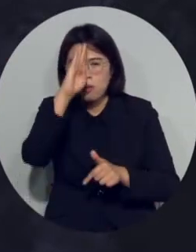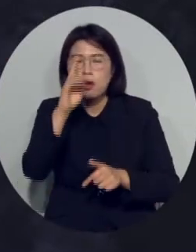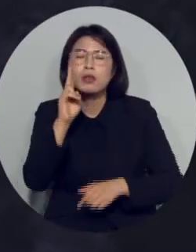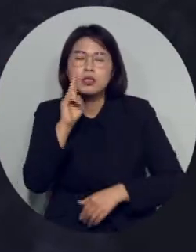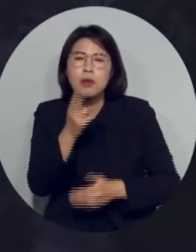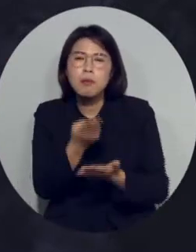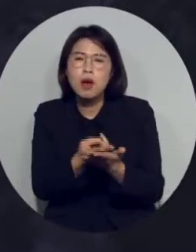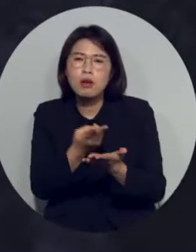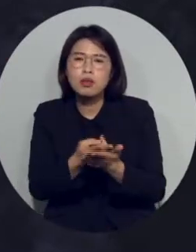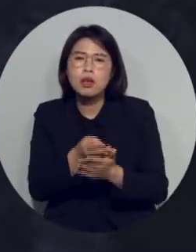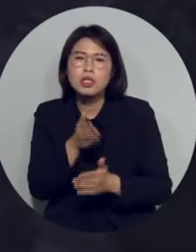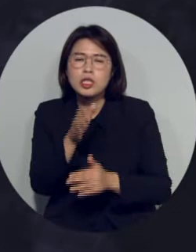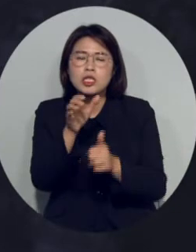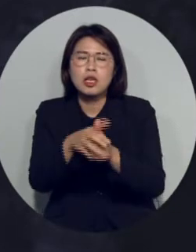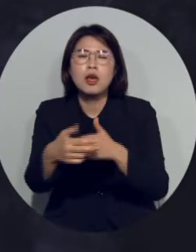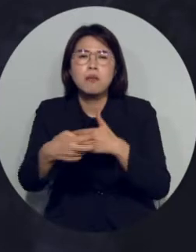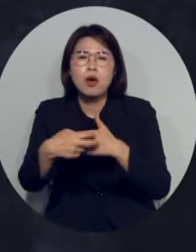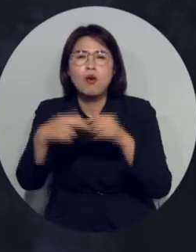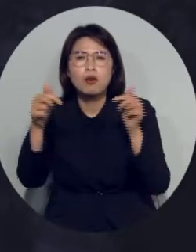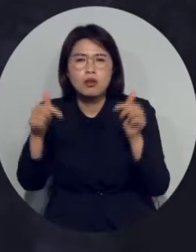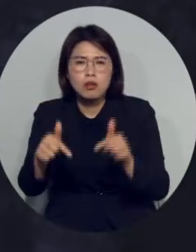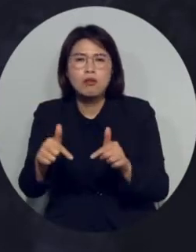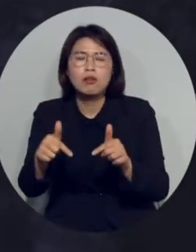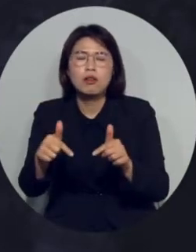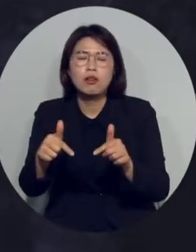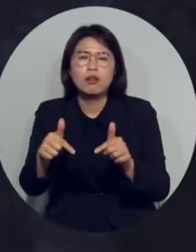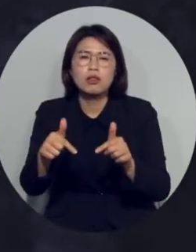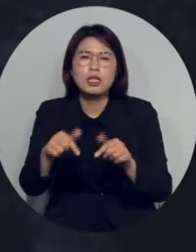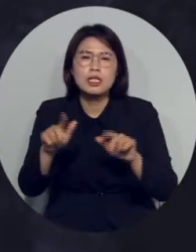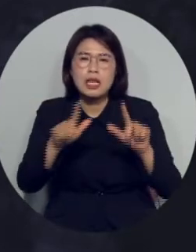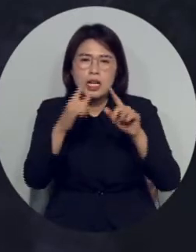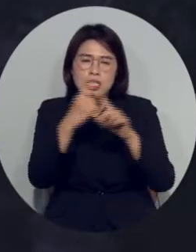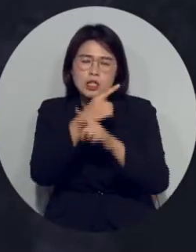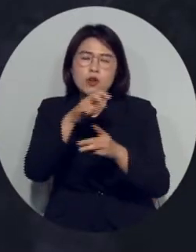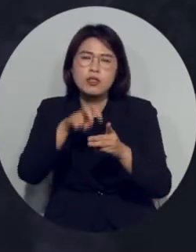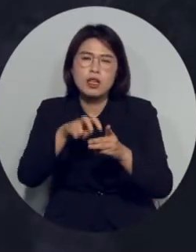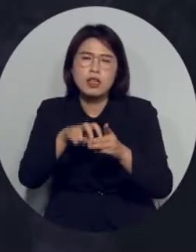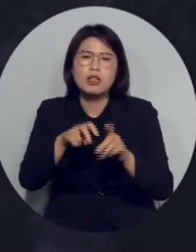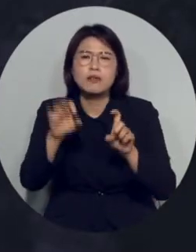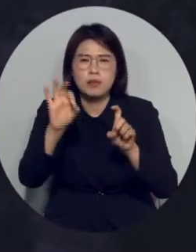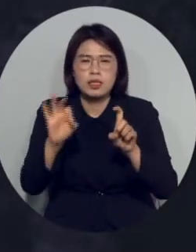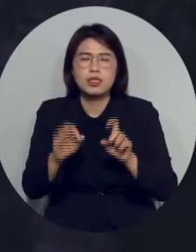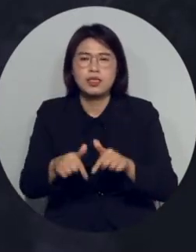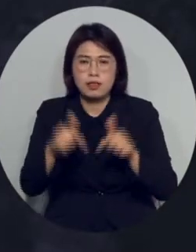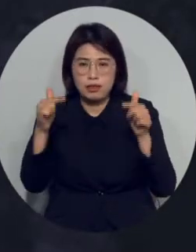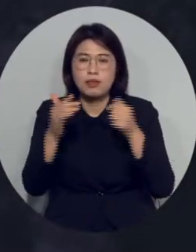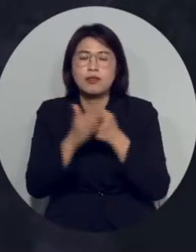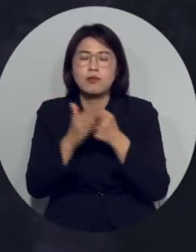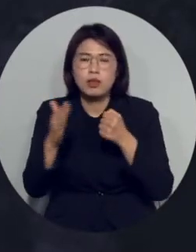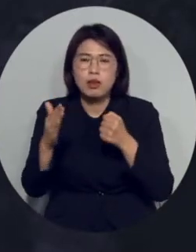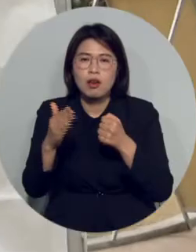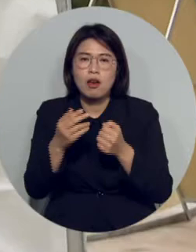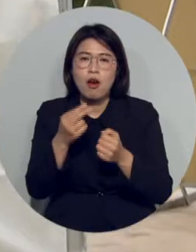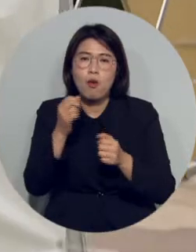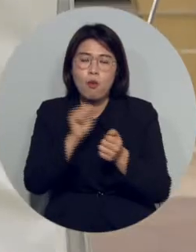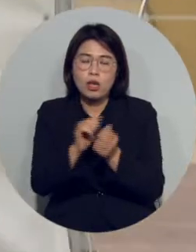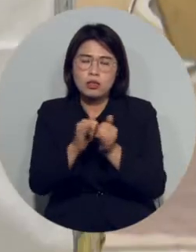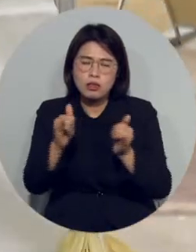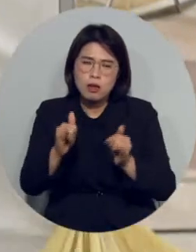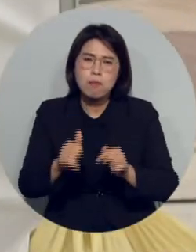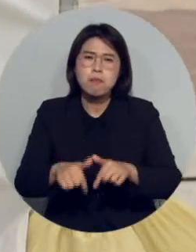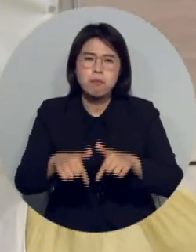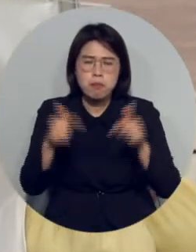전담 병 우는 나 사진 대비해 생활 치료센터 가동률이 10% 포인트 모파 졌기 때문입니다 확장자가 급증하면서